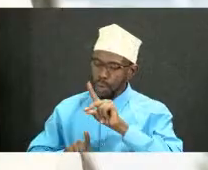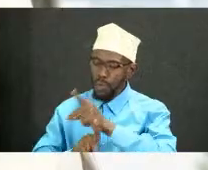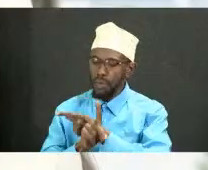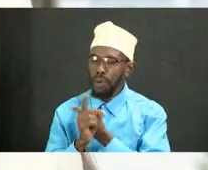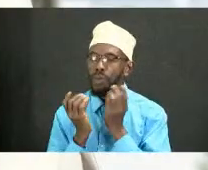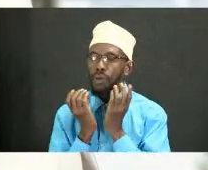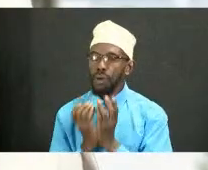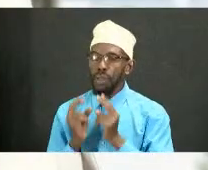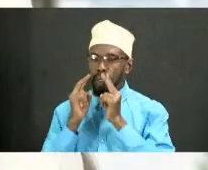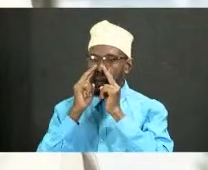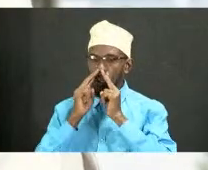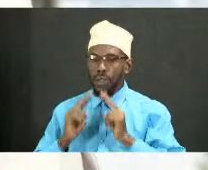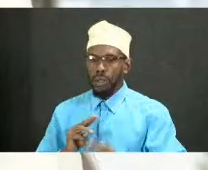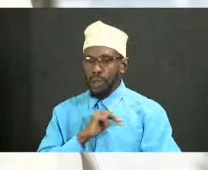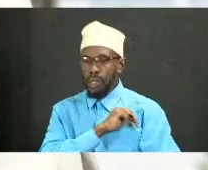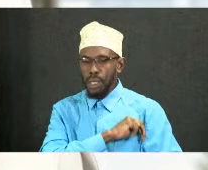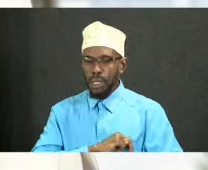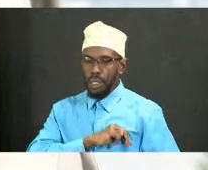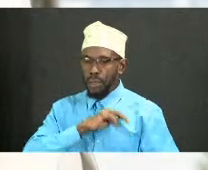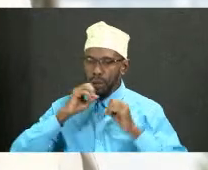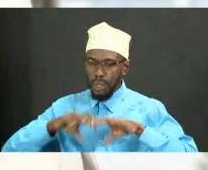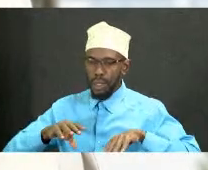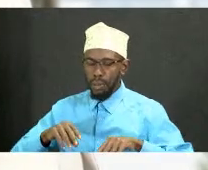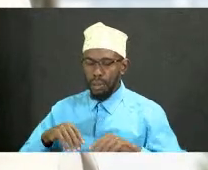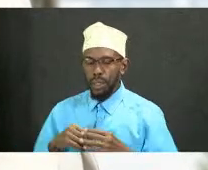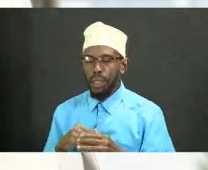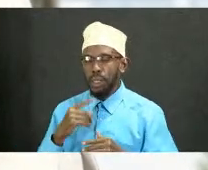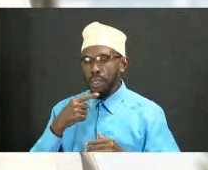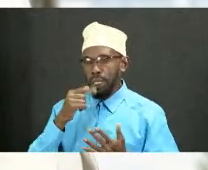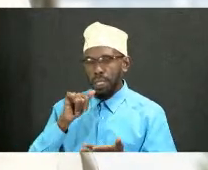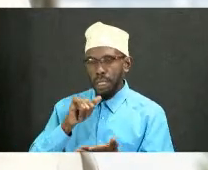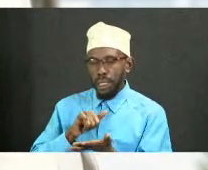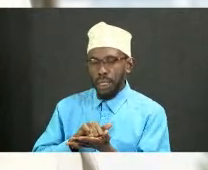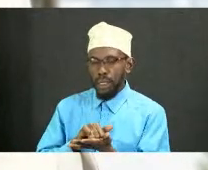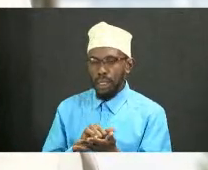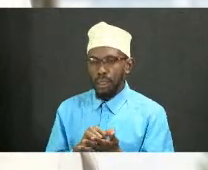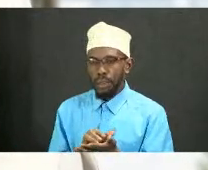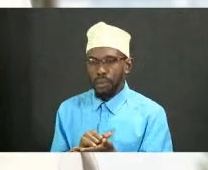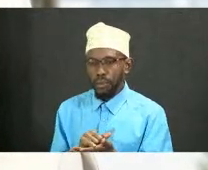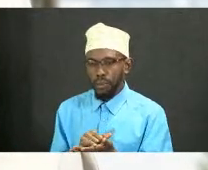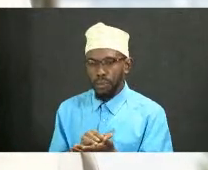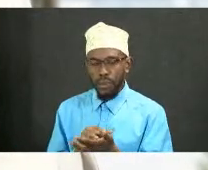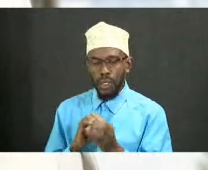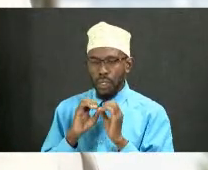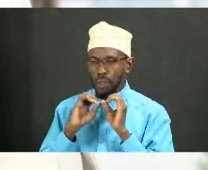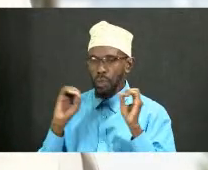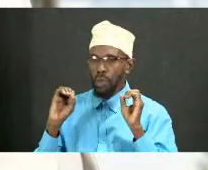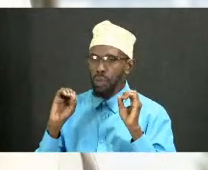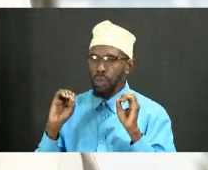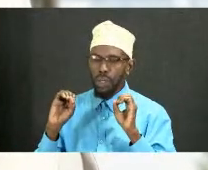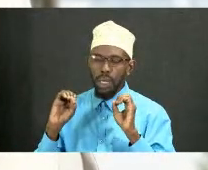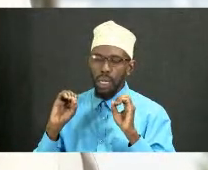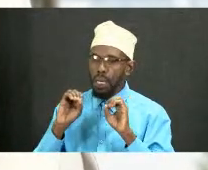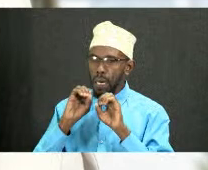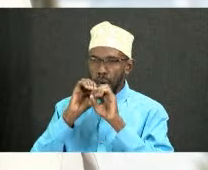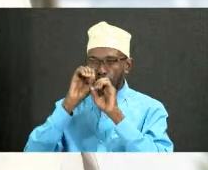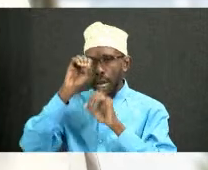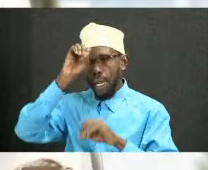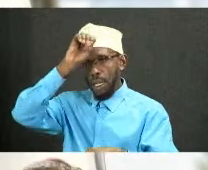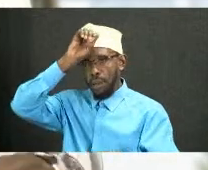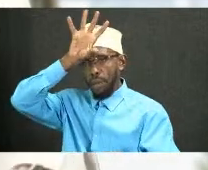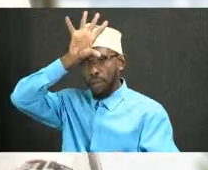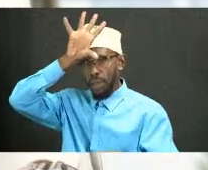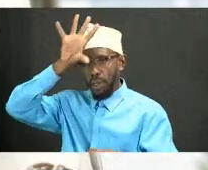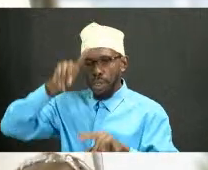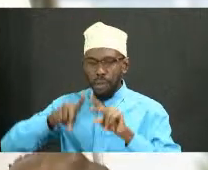sallallahu alayhi wasallam, kwanza kama maulama wanavyosema, Alimamu Suyuti rahimahullahu ta'ala anasema hakuna muujiza wa nabii